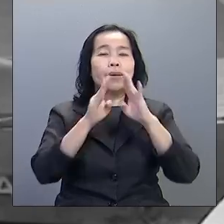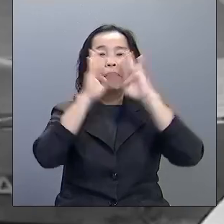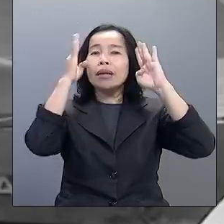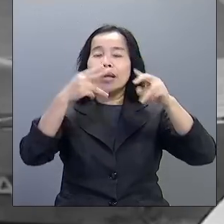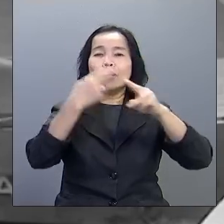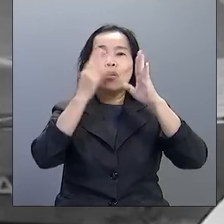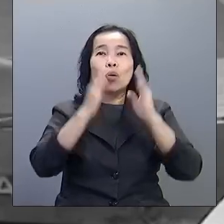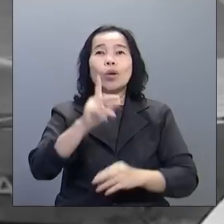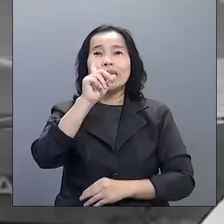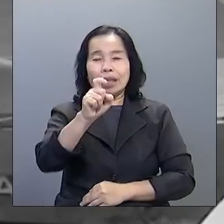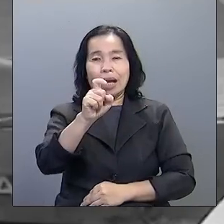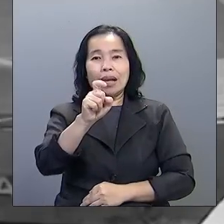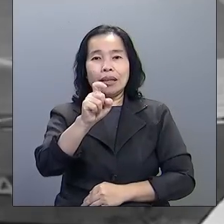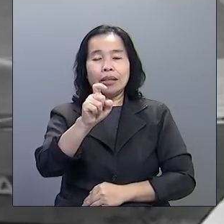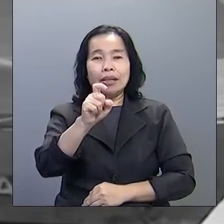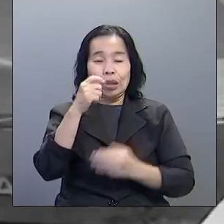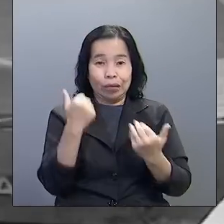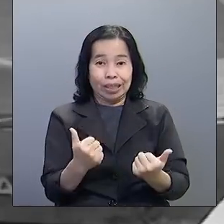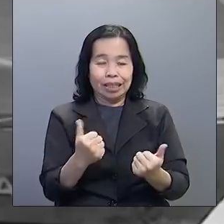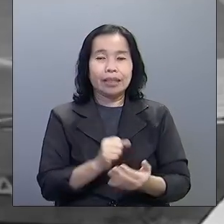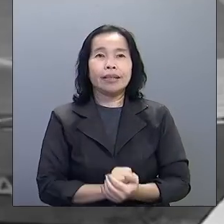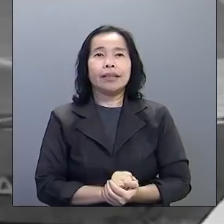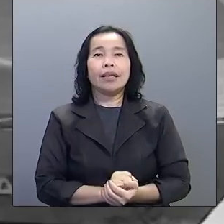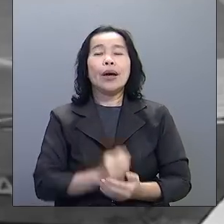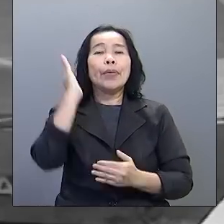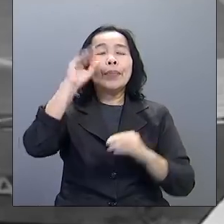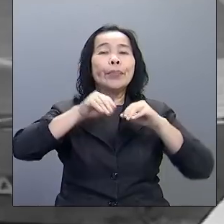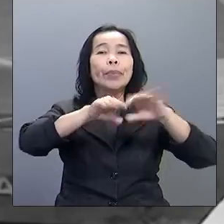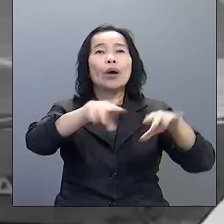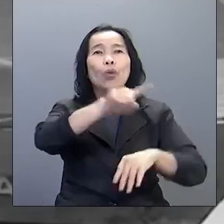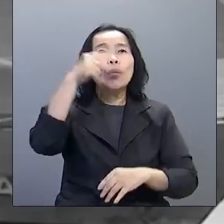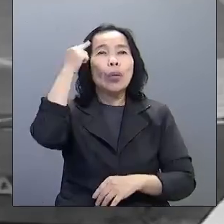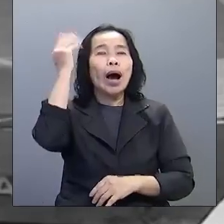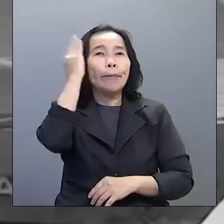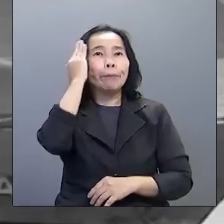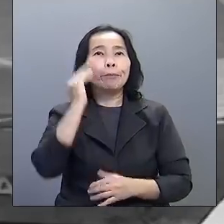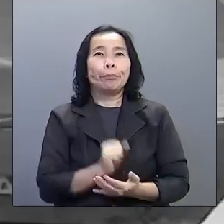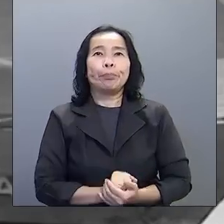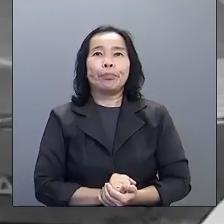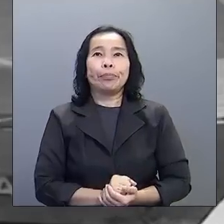ผู้เสียชีวิตเป็นข้อมูลล่าสุดนะคะนำมาประชาสัมพันธ์ให้คุณผู้ชมได้รับทราบค่ะ